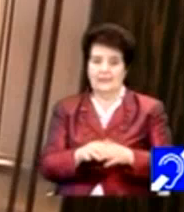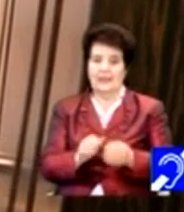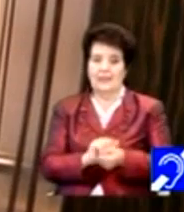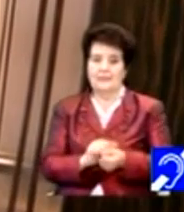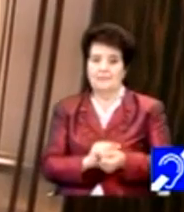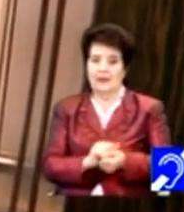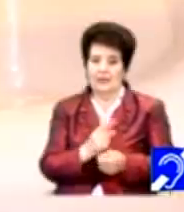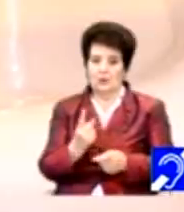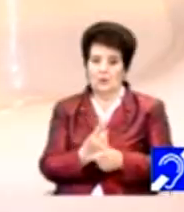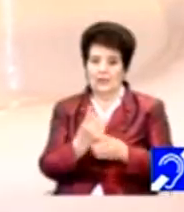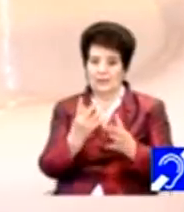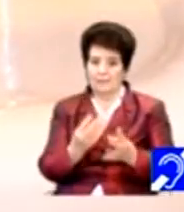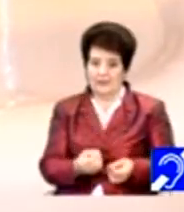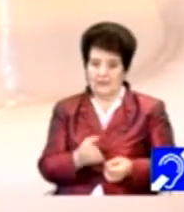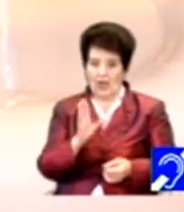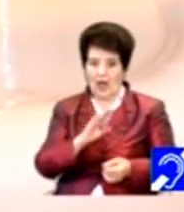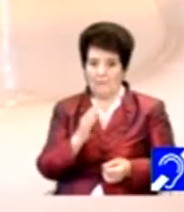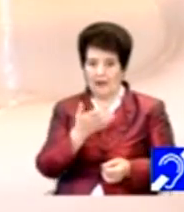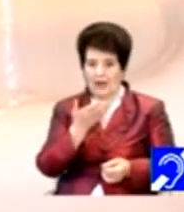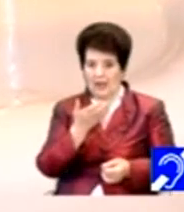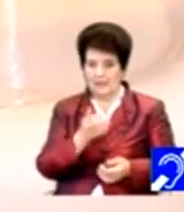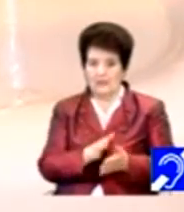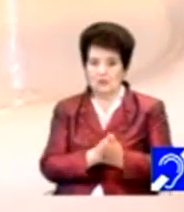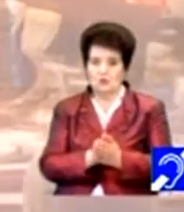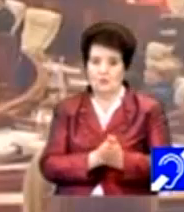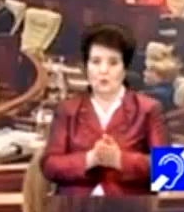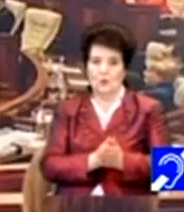cel puțin o dată pe zi cu apă caldă și săpun.